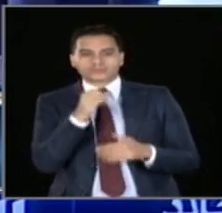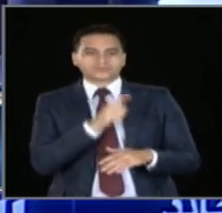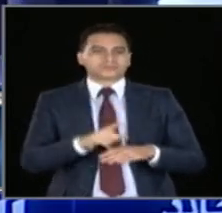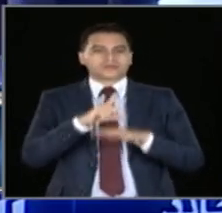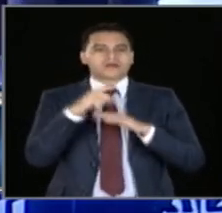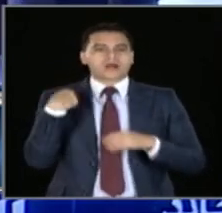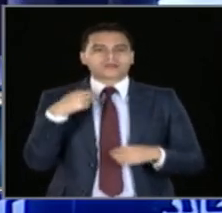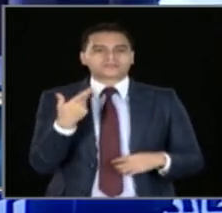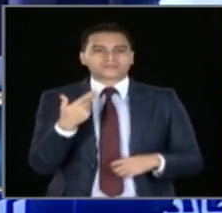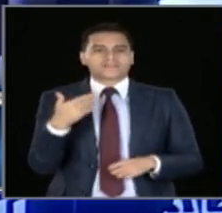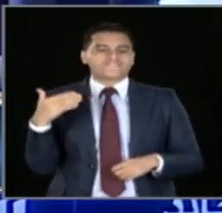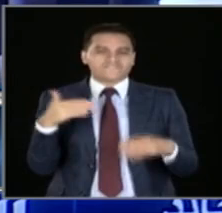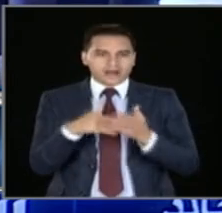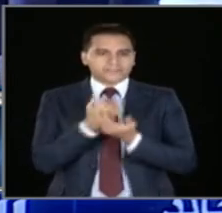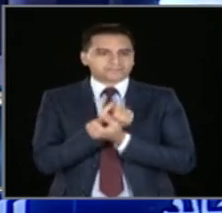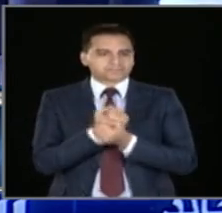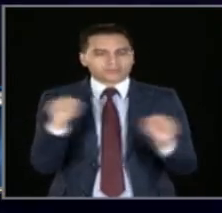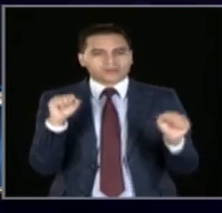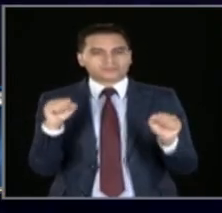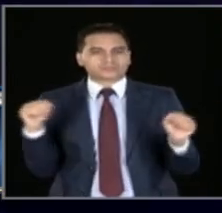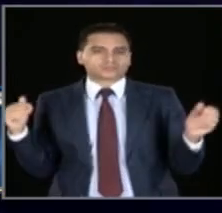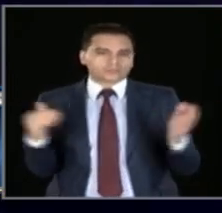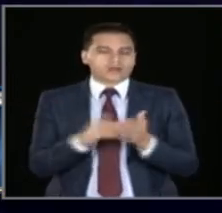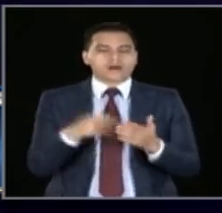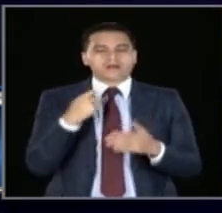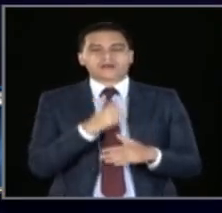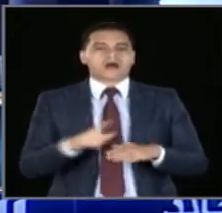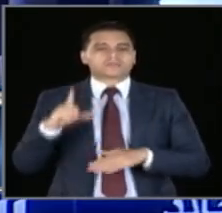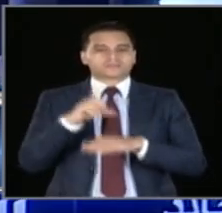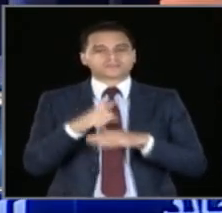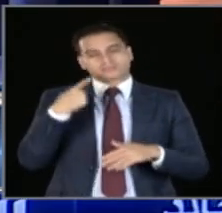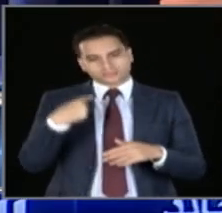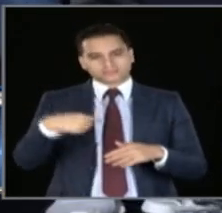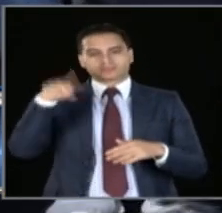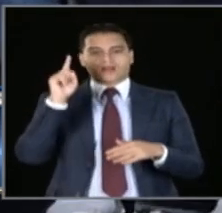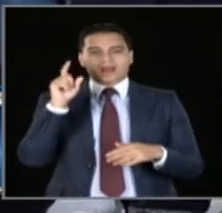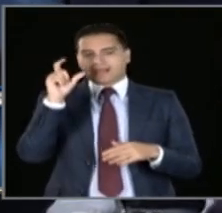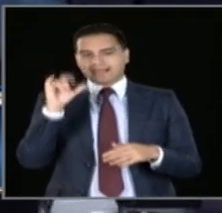طلع بعد كده بقى في الذهبي